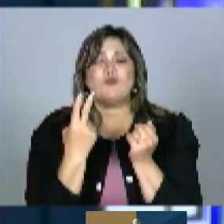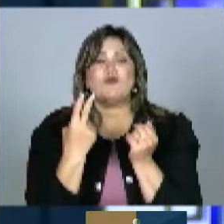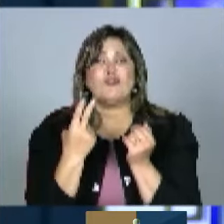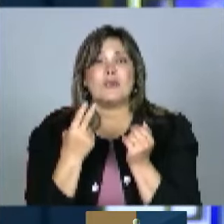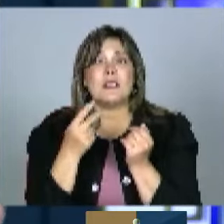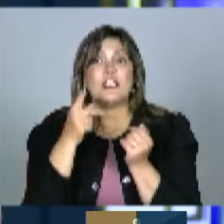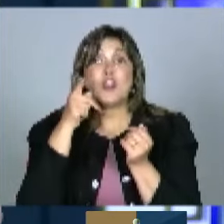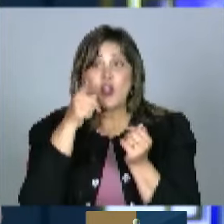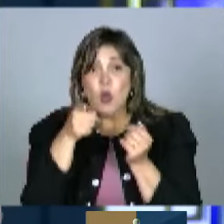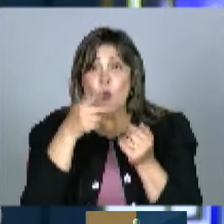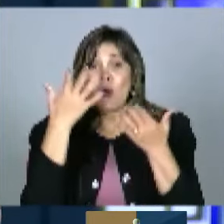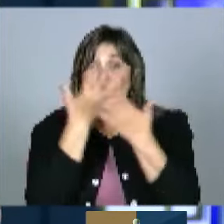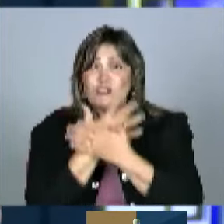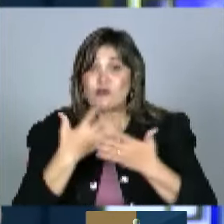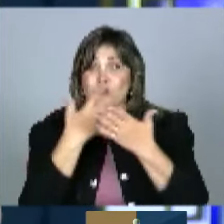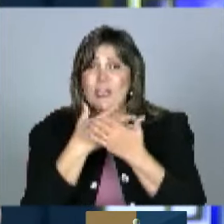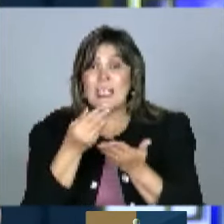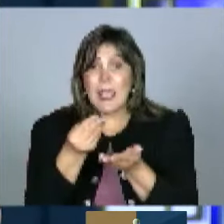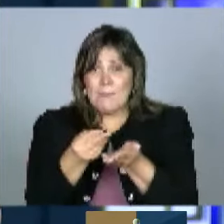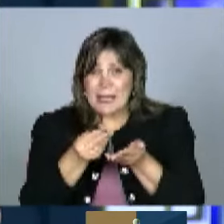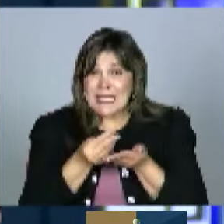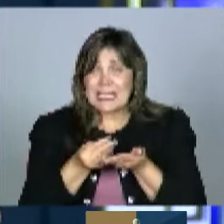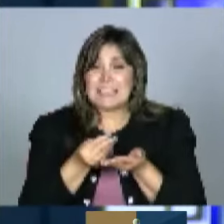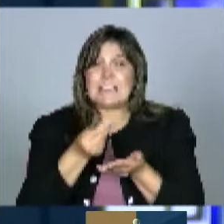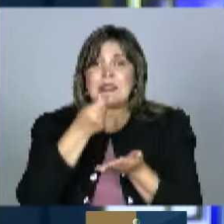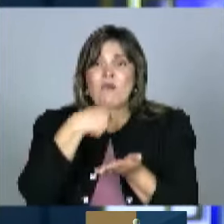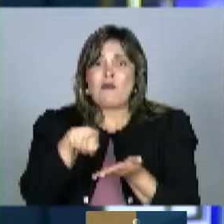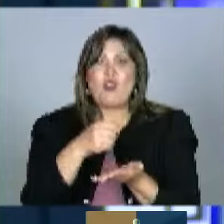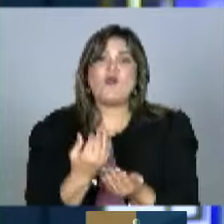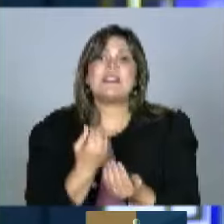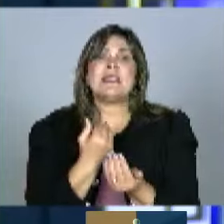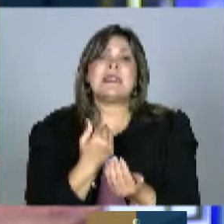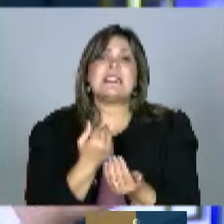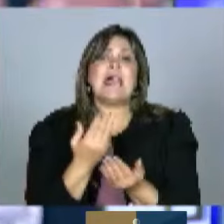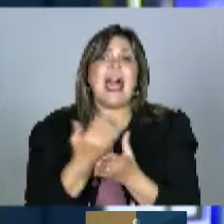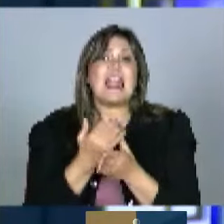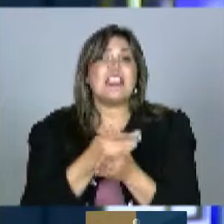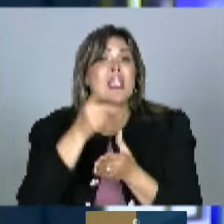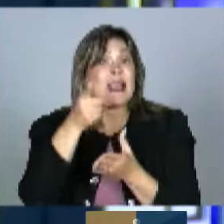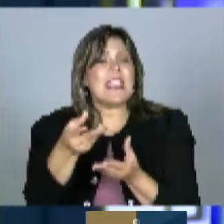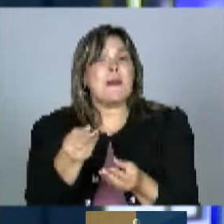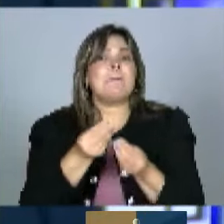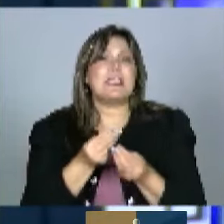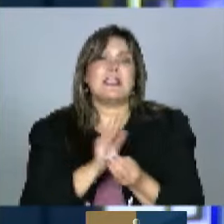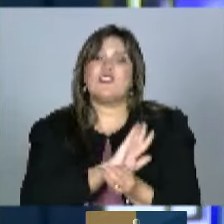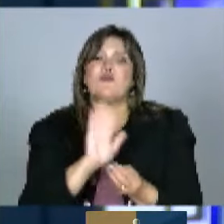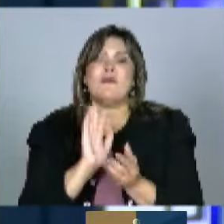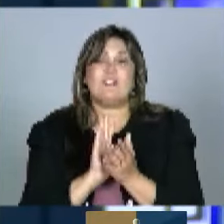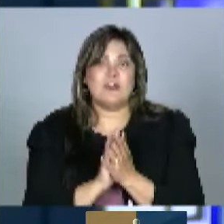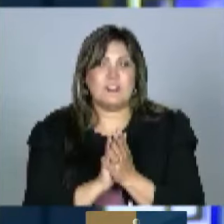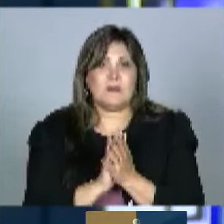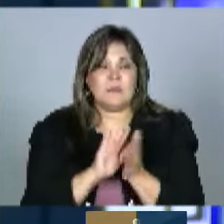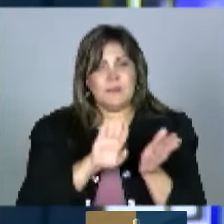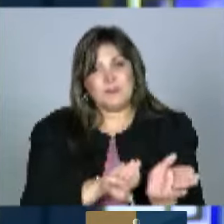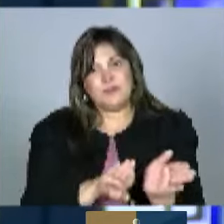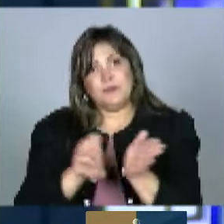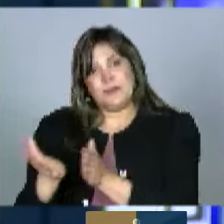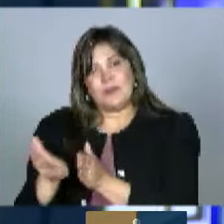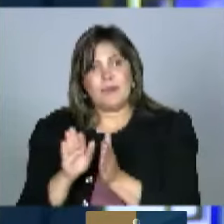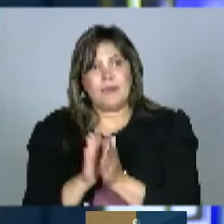عدم تنفيذ حكم قضائي قضائي تمام المتسبب في عدم تنفيذه طيب الشق الثاني بيقول هو